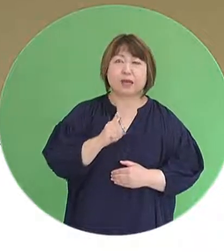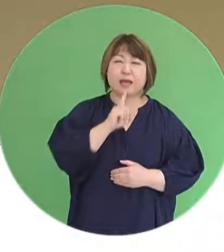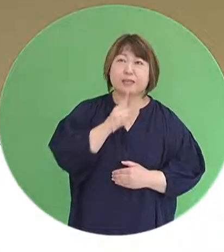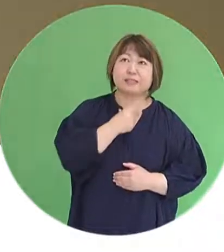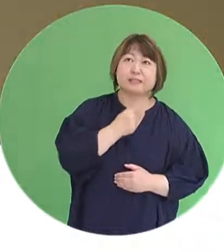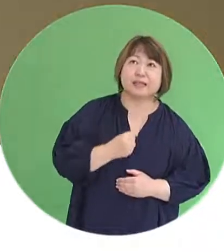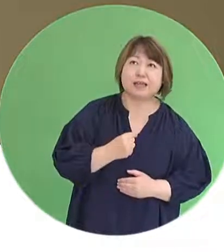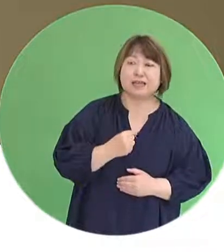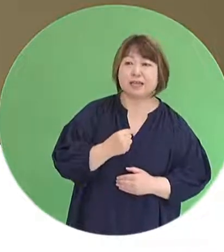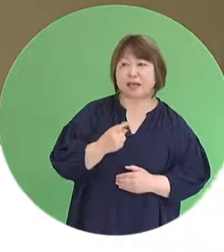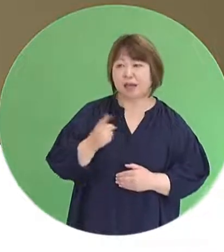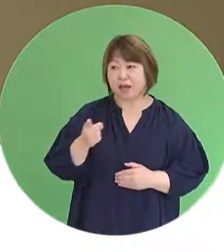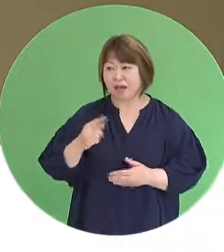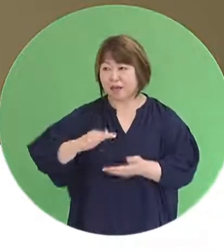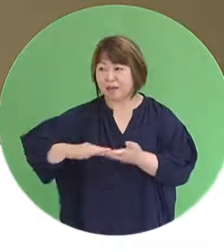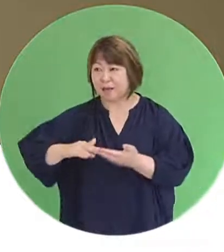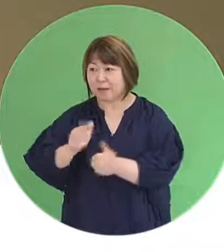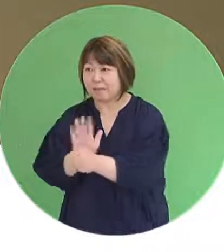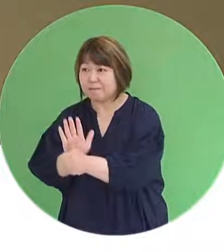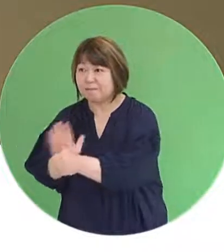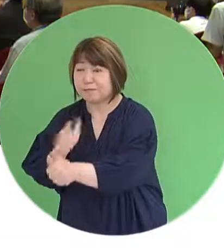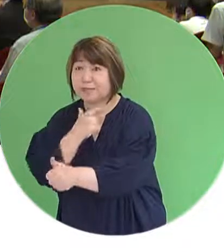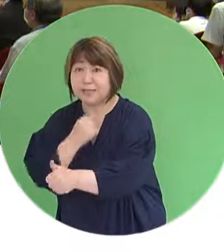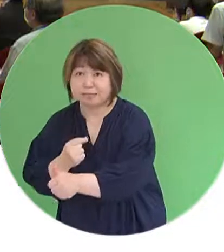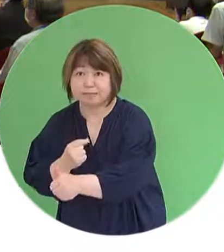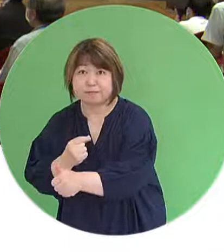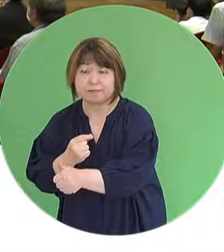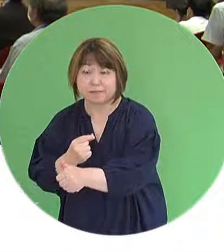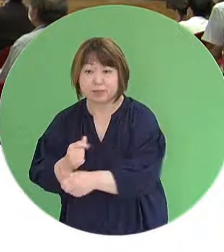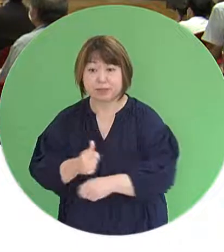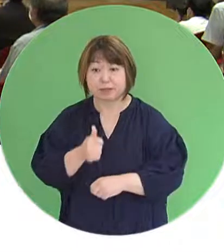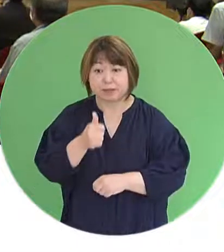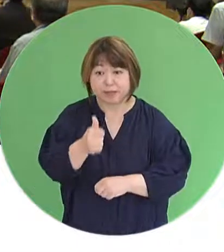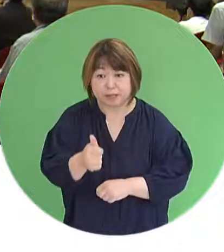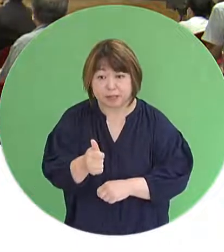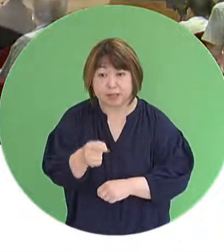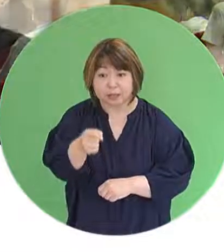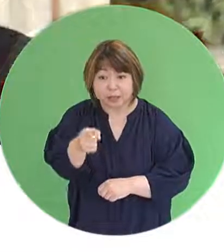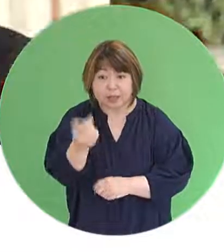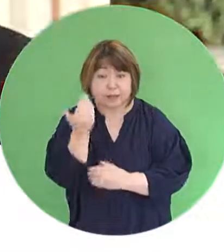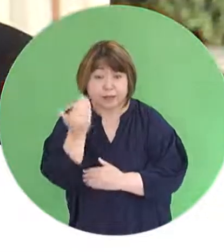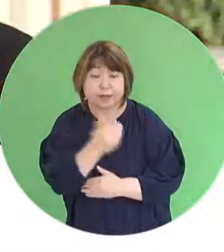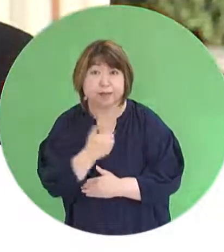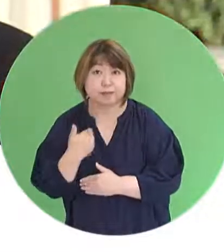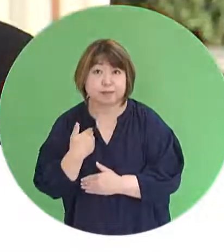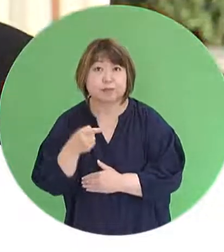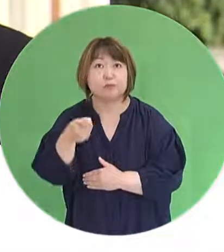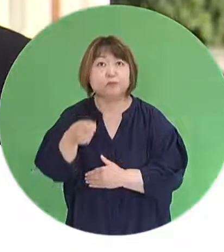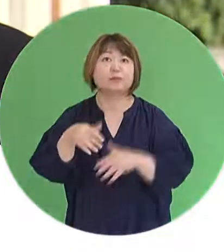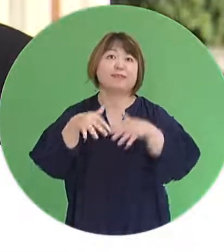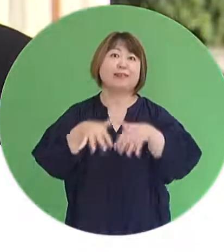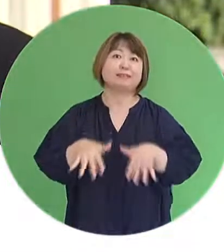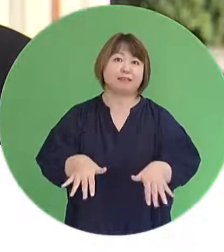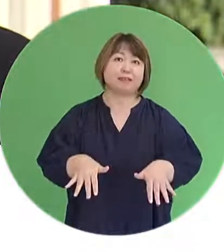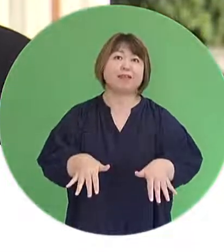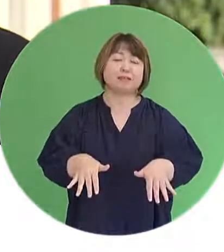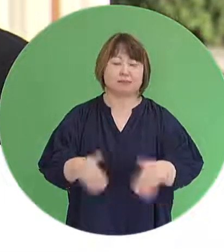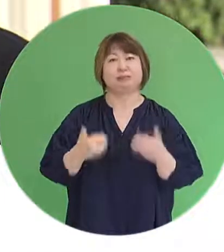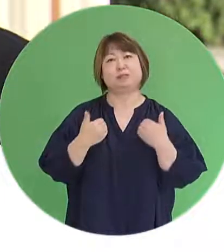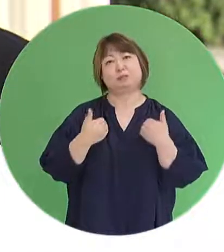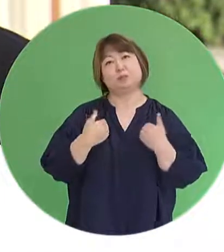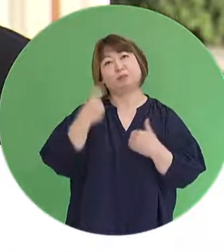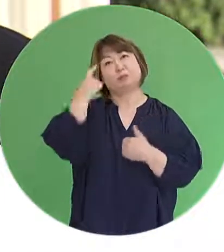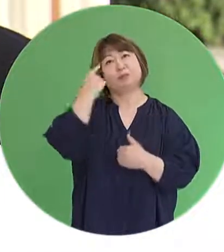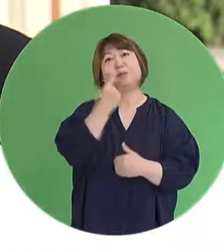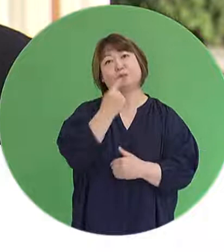な、伝承活動にちょっと携わりないなと思った方がまずちょっと話を聞いてみる方がいるっていうような体制は今後特に必要